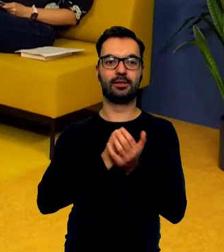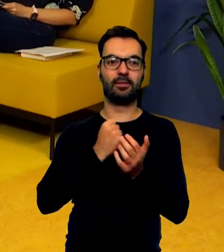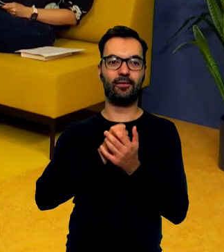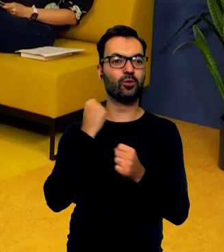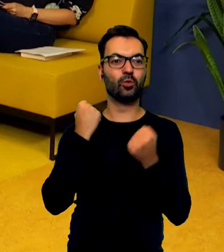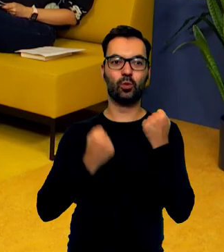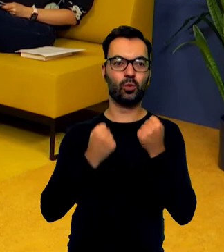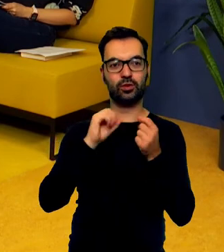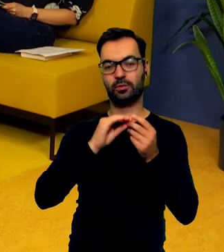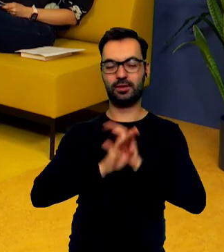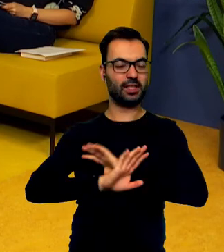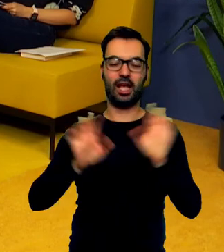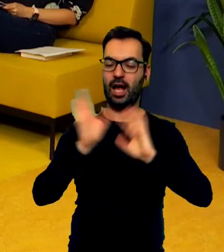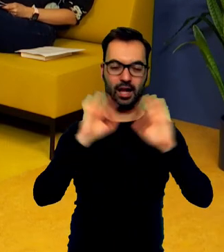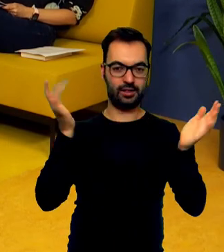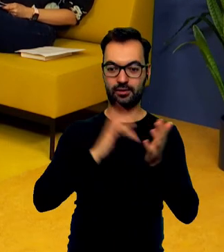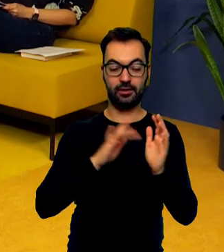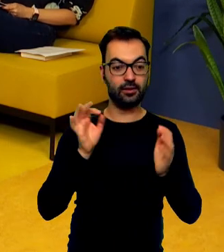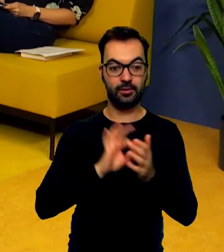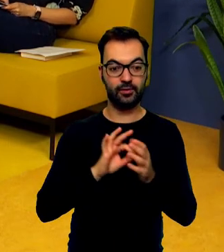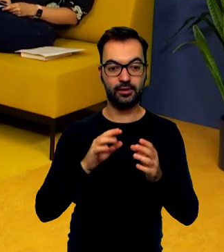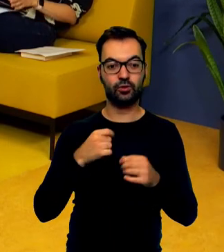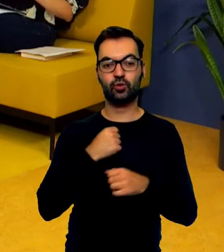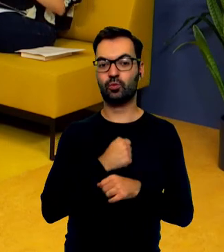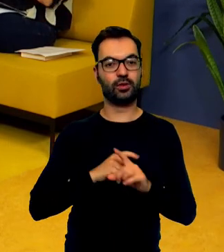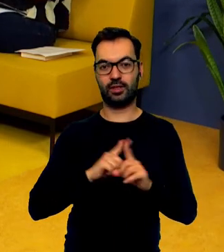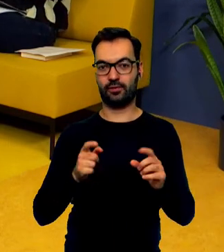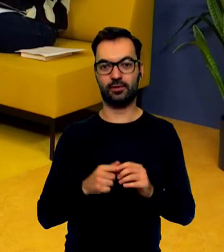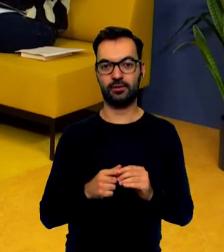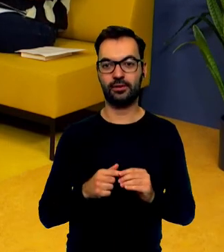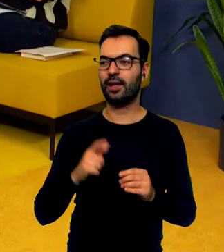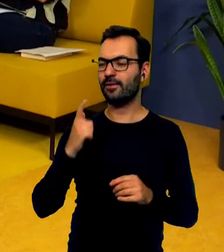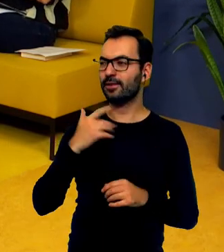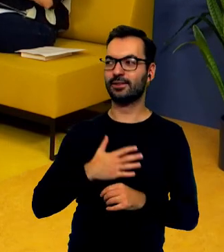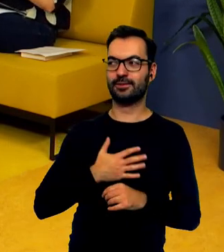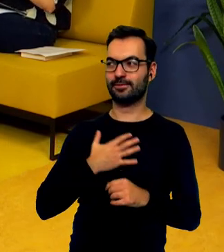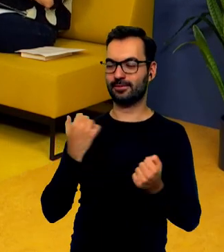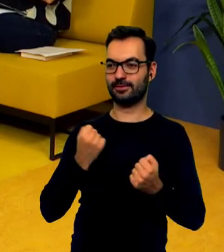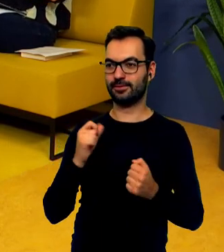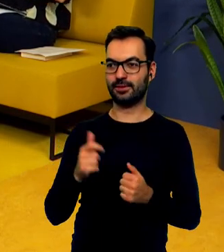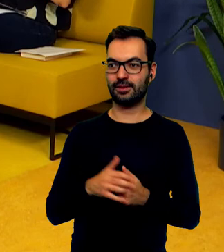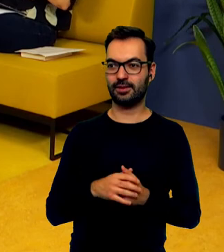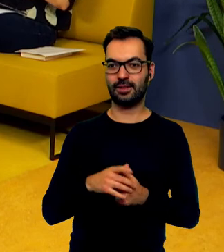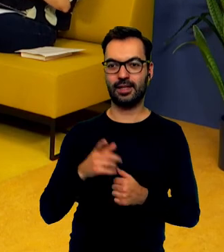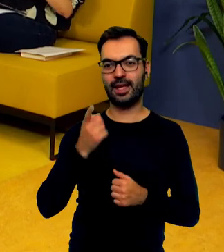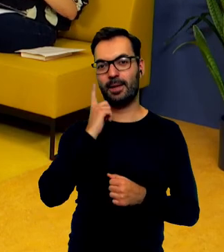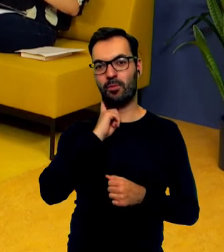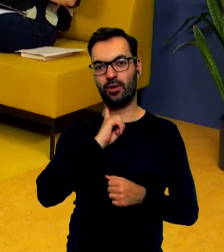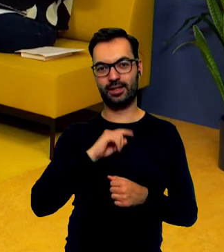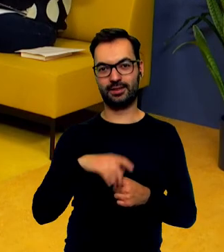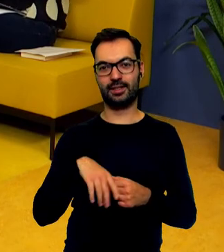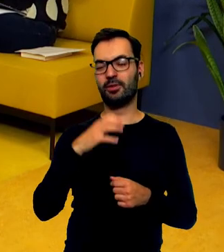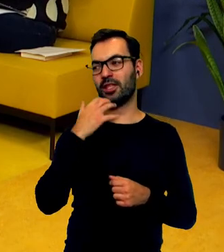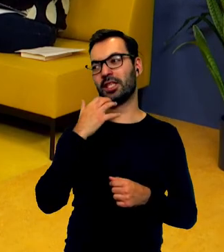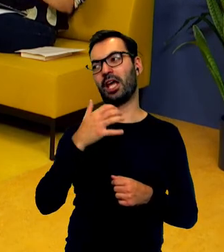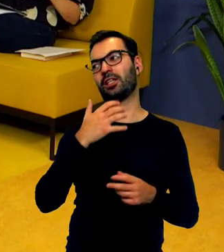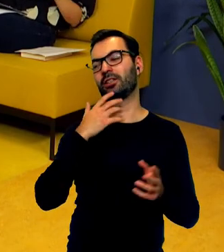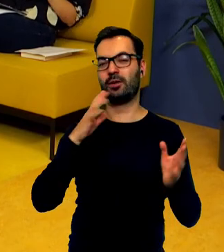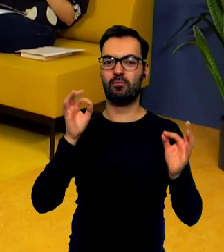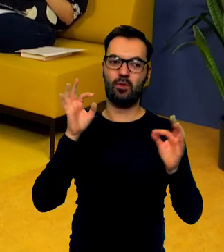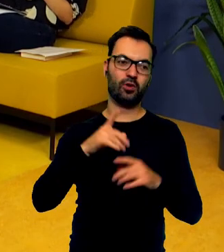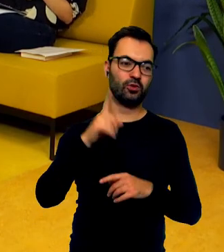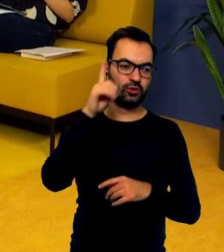spraw trudniejszych, skomplikowanych, a na pewno nie smutnych. Ale wiesz, co mnie najbardziej uderza w takim myśleniu? Taka hipokryzja, że potem narzekamy, jakie my